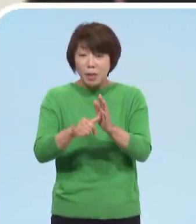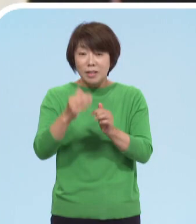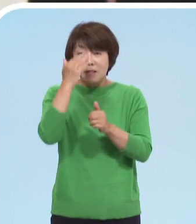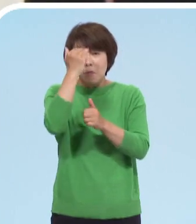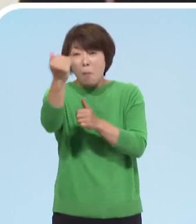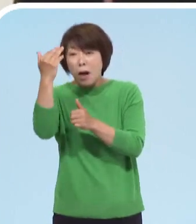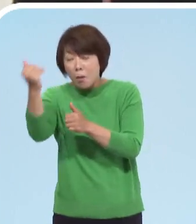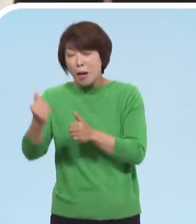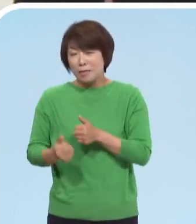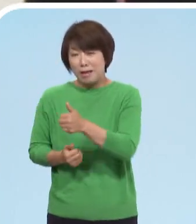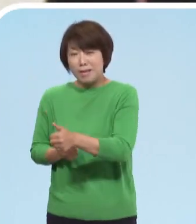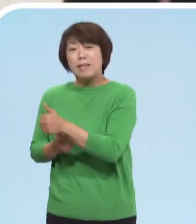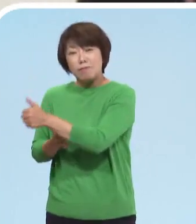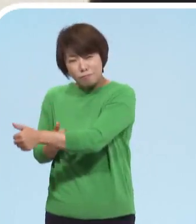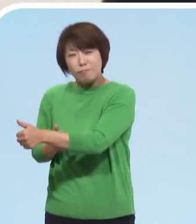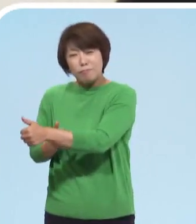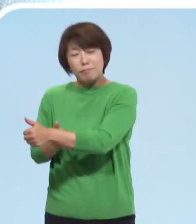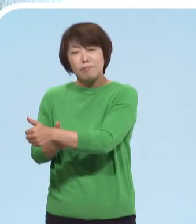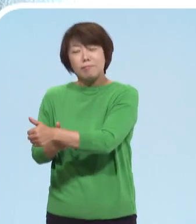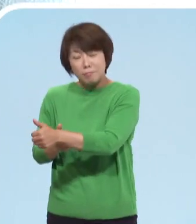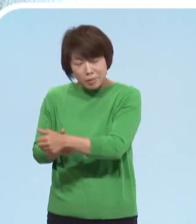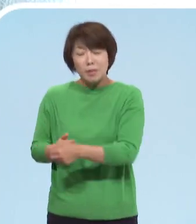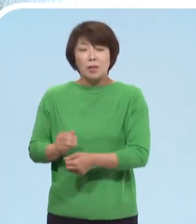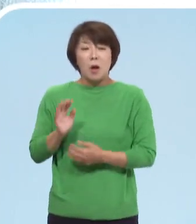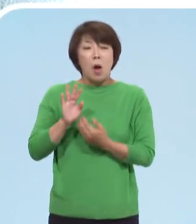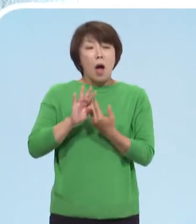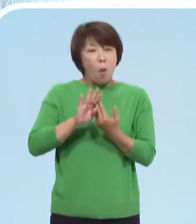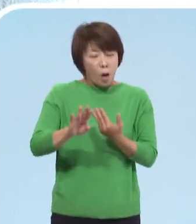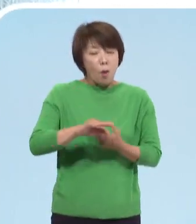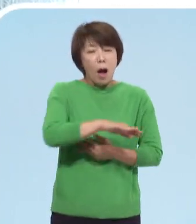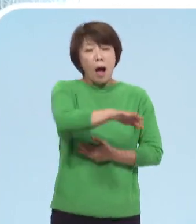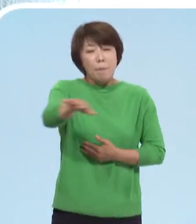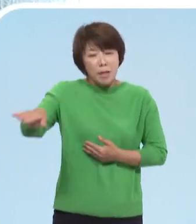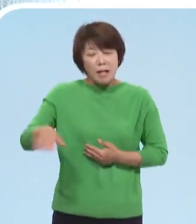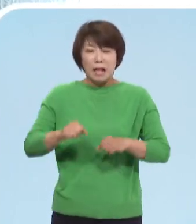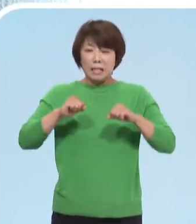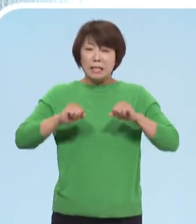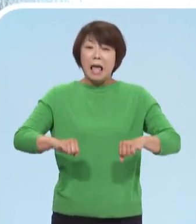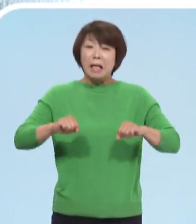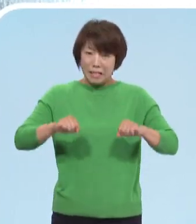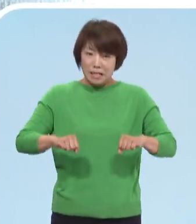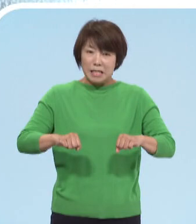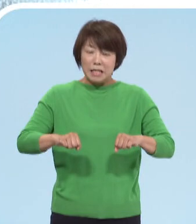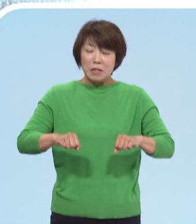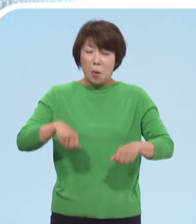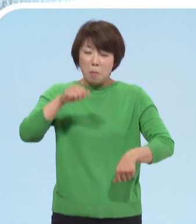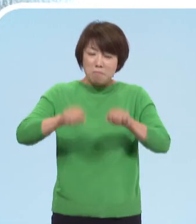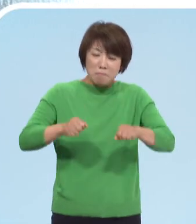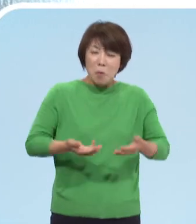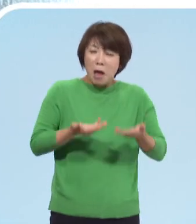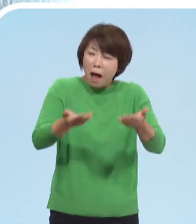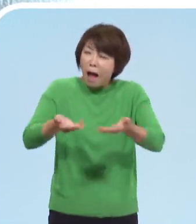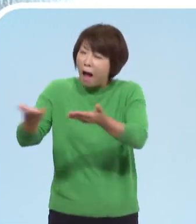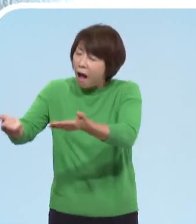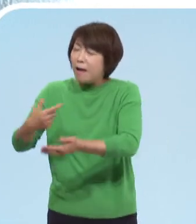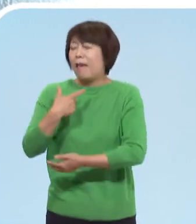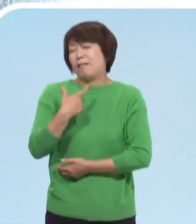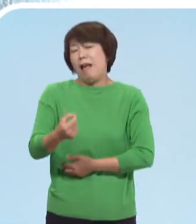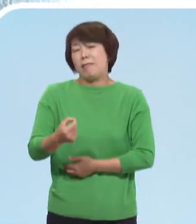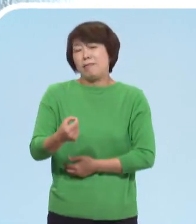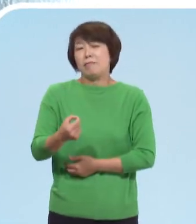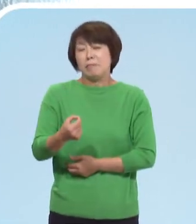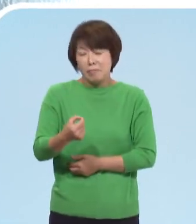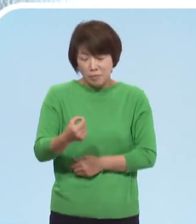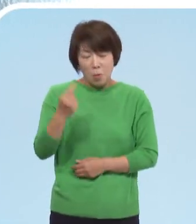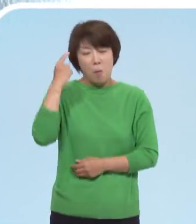ぶよねみたいなね、グループに、ね、なって、あとはまあ皆さんのなんか元気のなんか源みたいなものにな